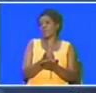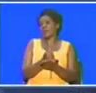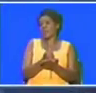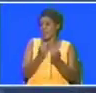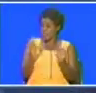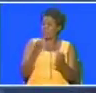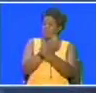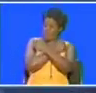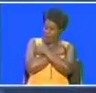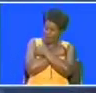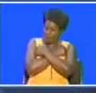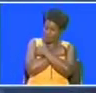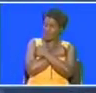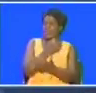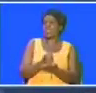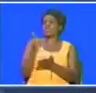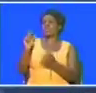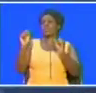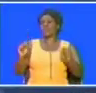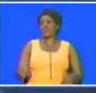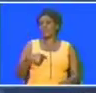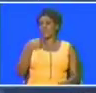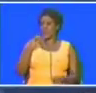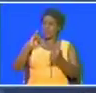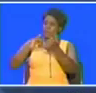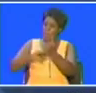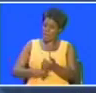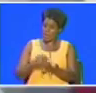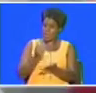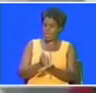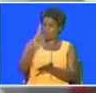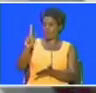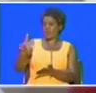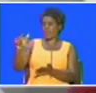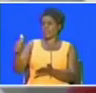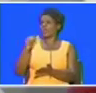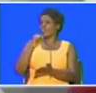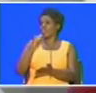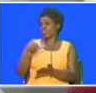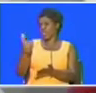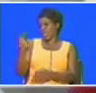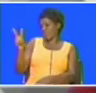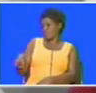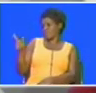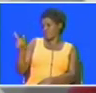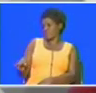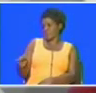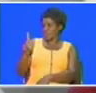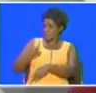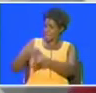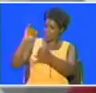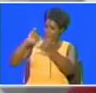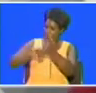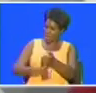kama anakupenda ni yari yake lazima akusaidie. Ndio maana nimesema ndoa ni kusaidiana. Sio kufanya mwingine anakuwa chini na mwingine juu. Manake